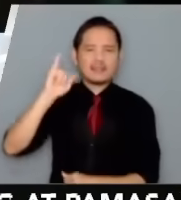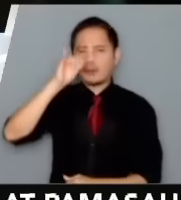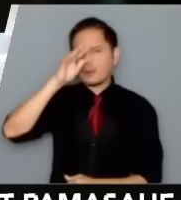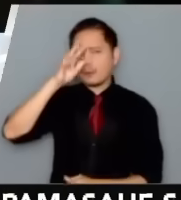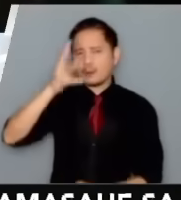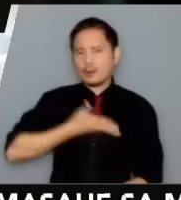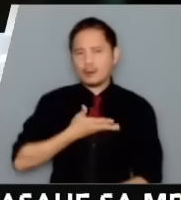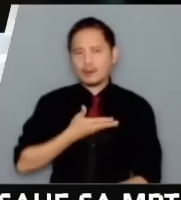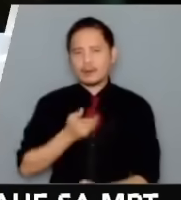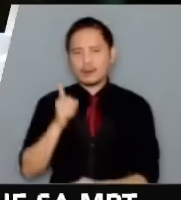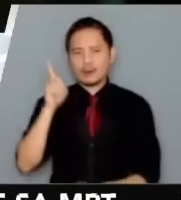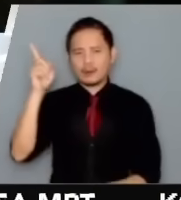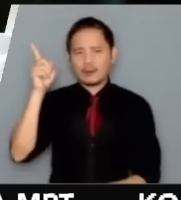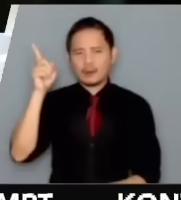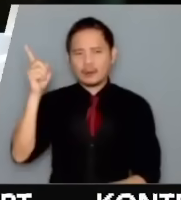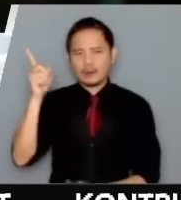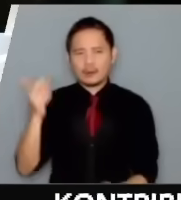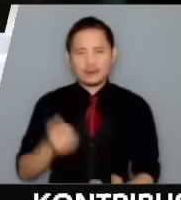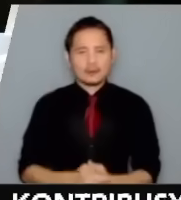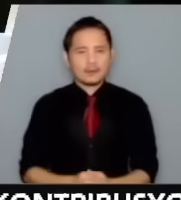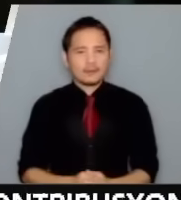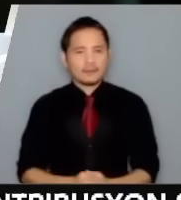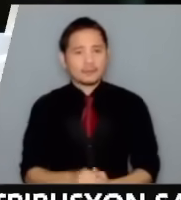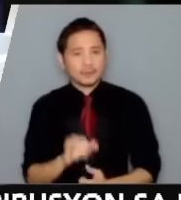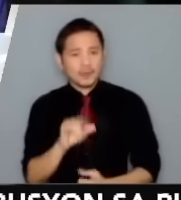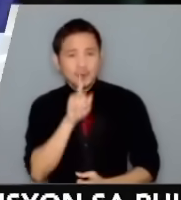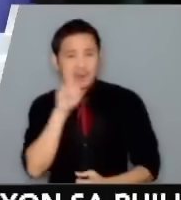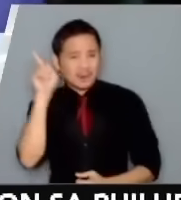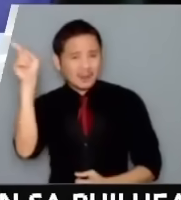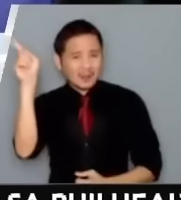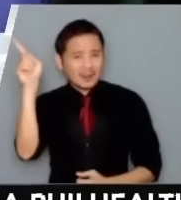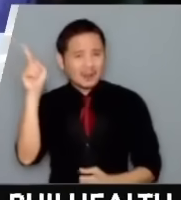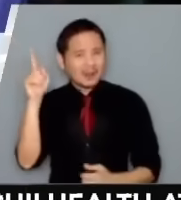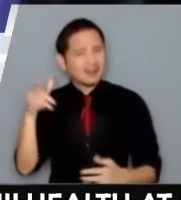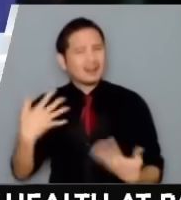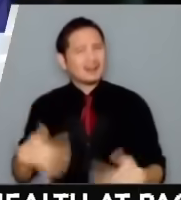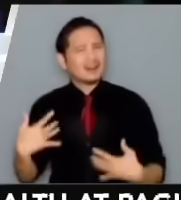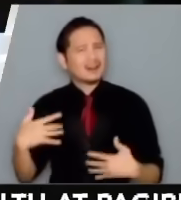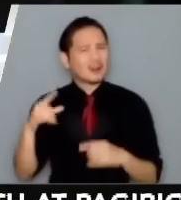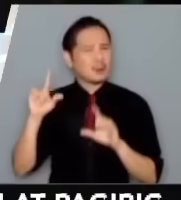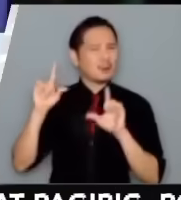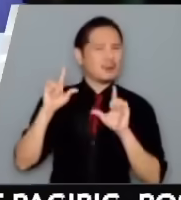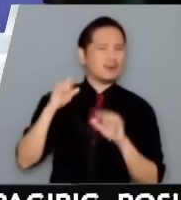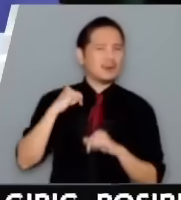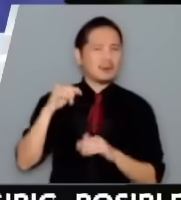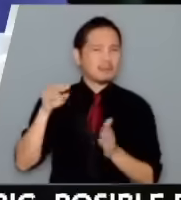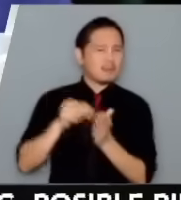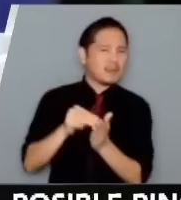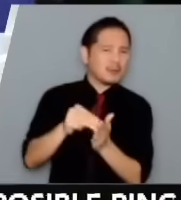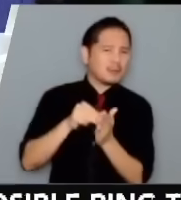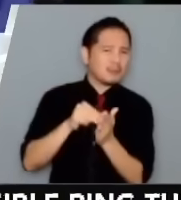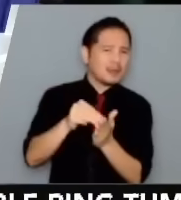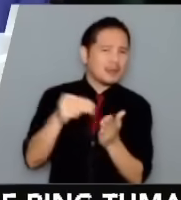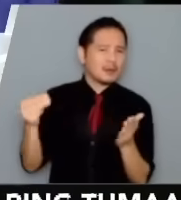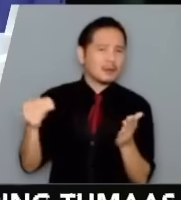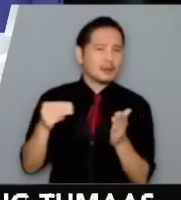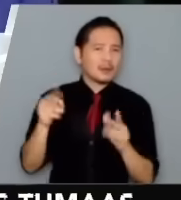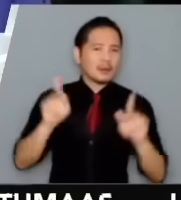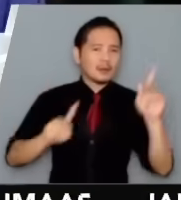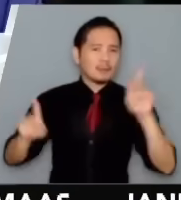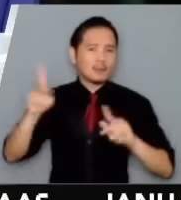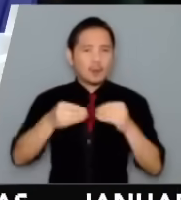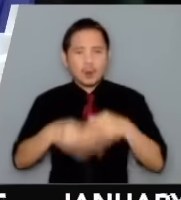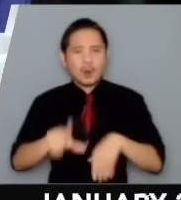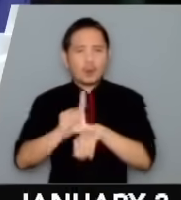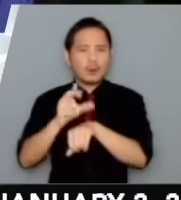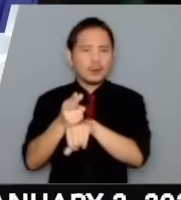eh. Parang gobyerno talagang nag-control sa amin eh. Ilang milyon yung driver na mawawala ng mga driver ng jeep. Tapos may